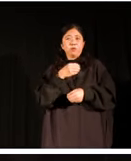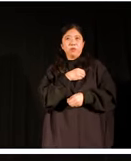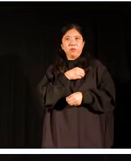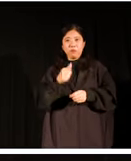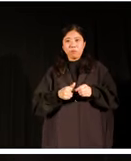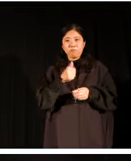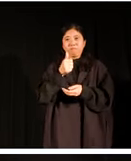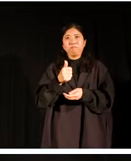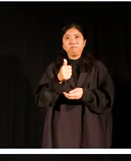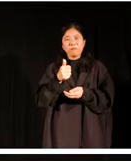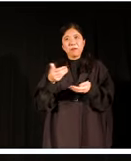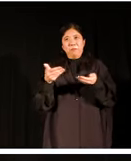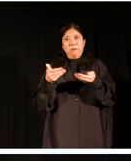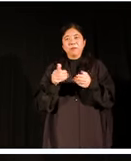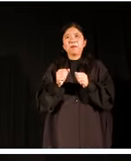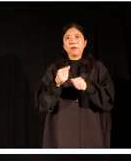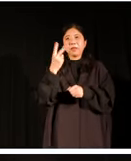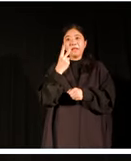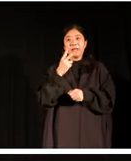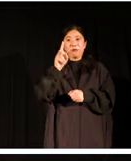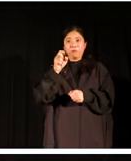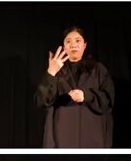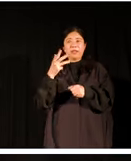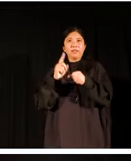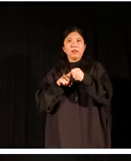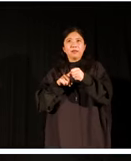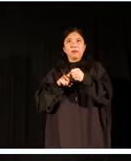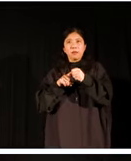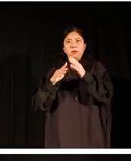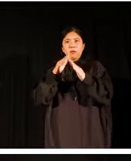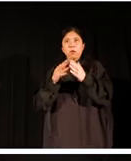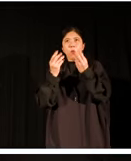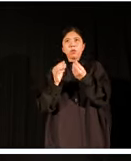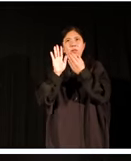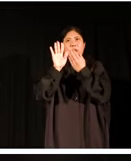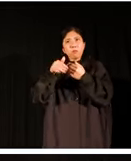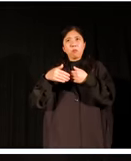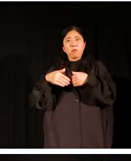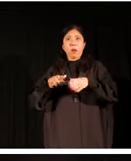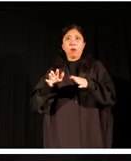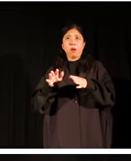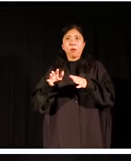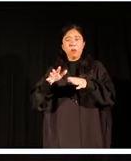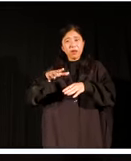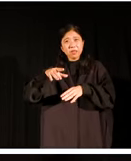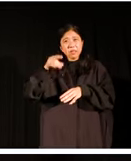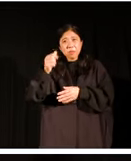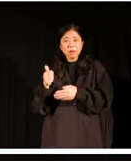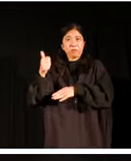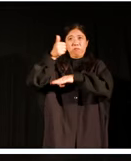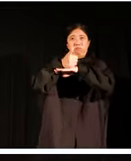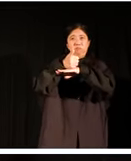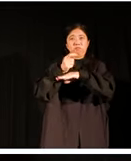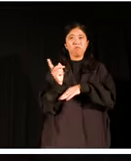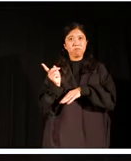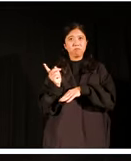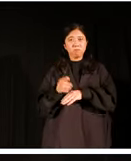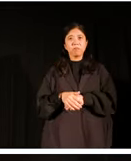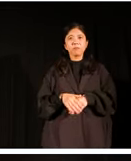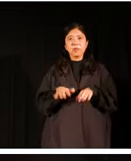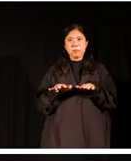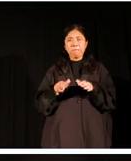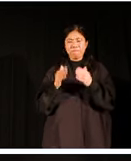採用されまして2018年に戦後生まれとして初めての館長に就任いたしましたえそして現在